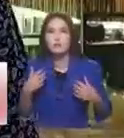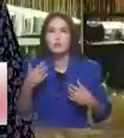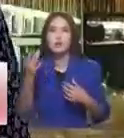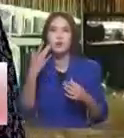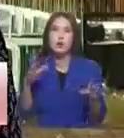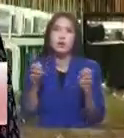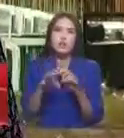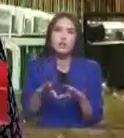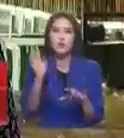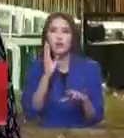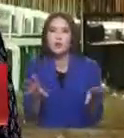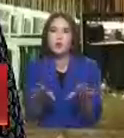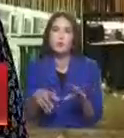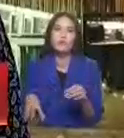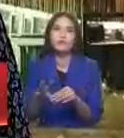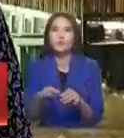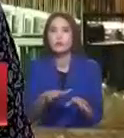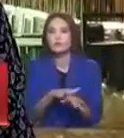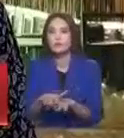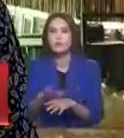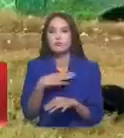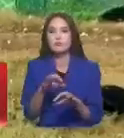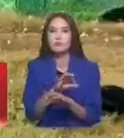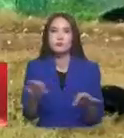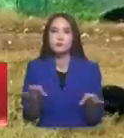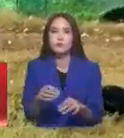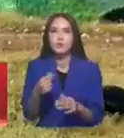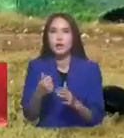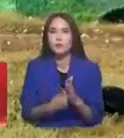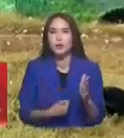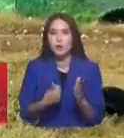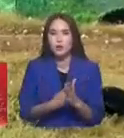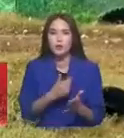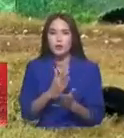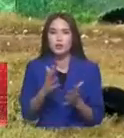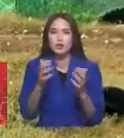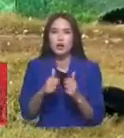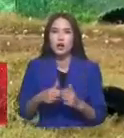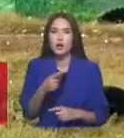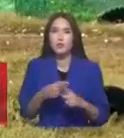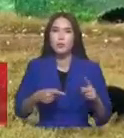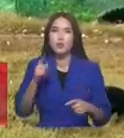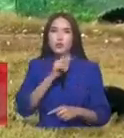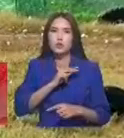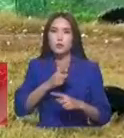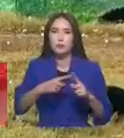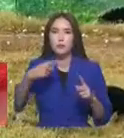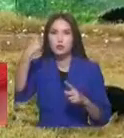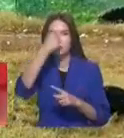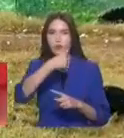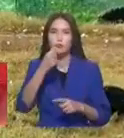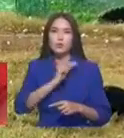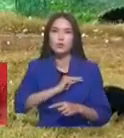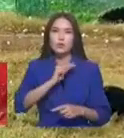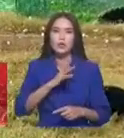Когда коснешься, придешь. Он не отказывает. Молодец. Адильхан Талгатович у нас работает 1,5 года. Что я могу сказать? Человек